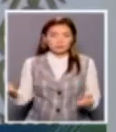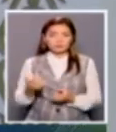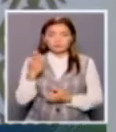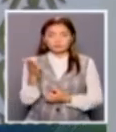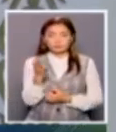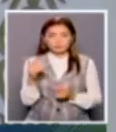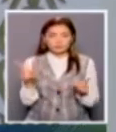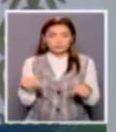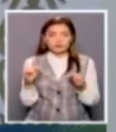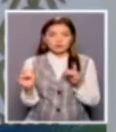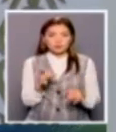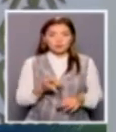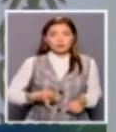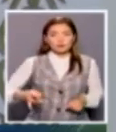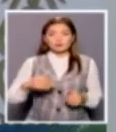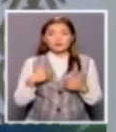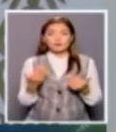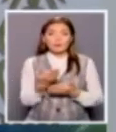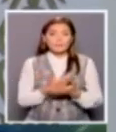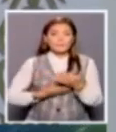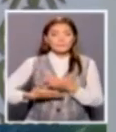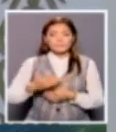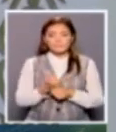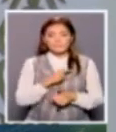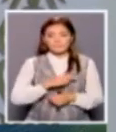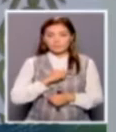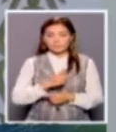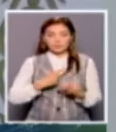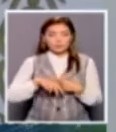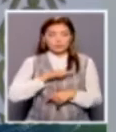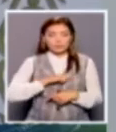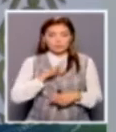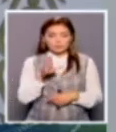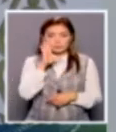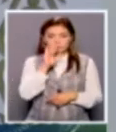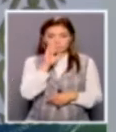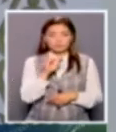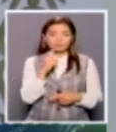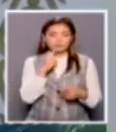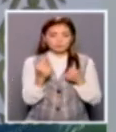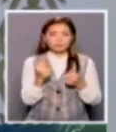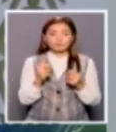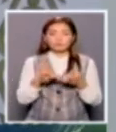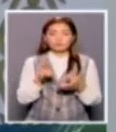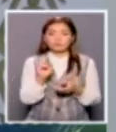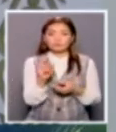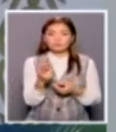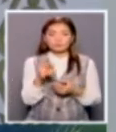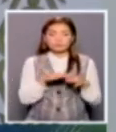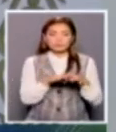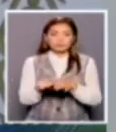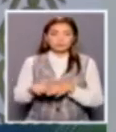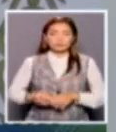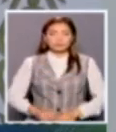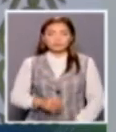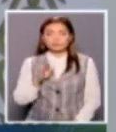в активизации деятельности районного совета общественного согласия. Наша работа будет способствовать укреплению межнационального единства